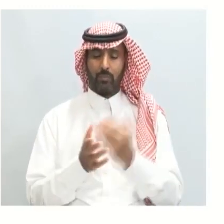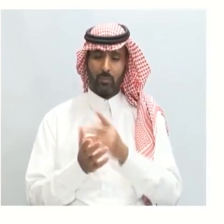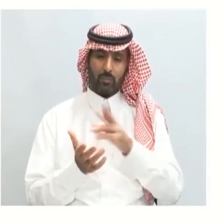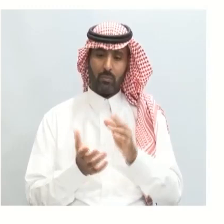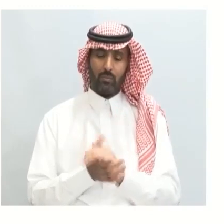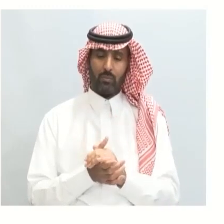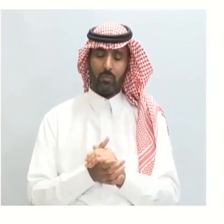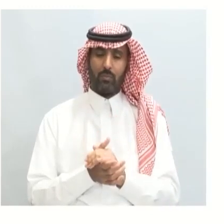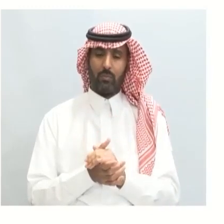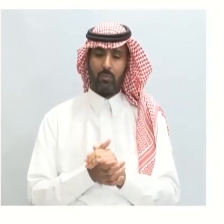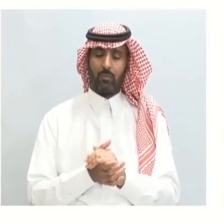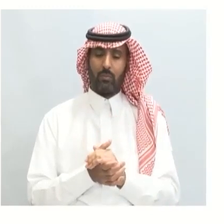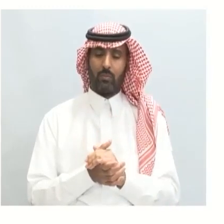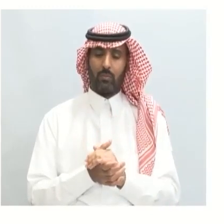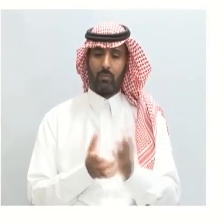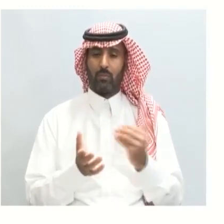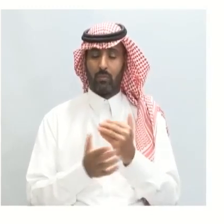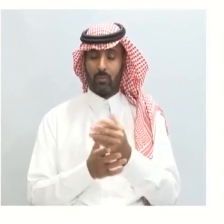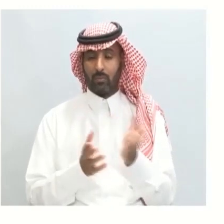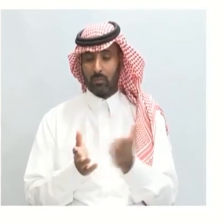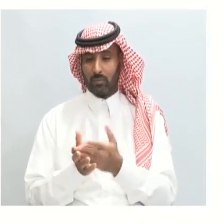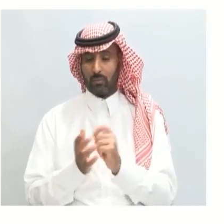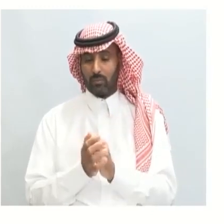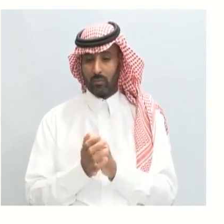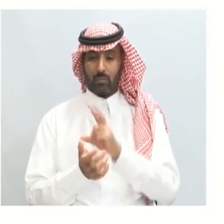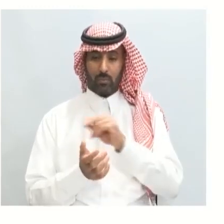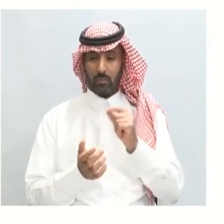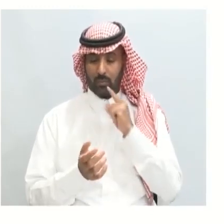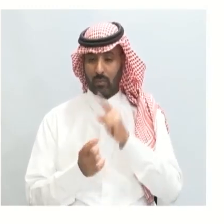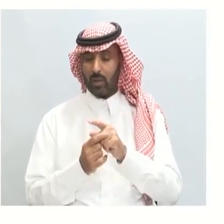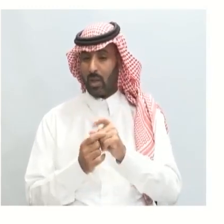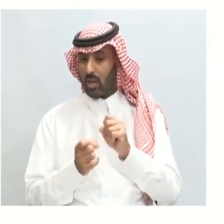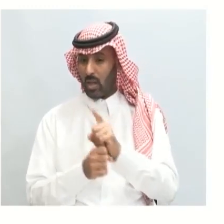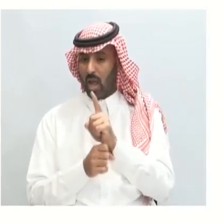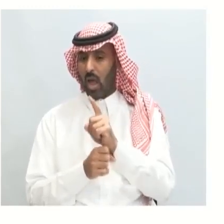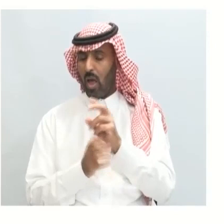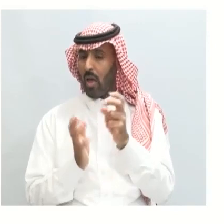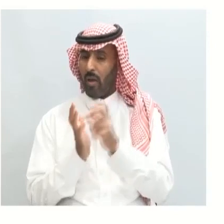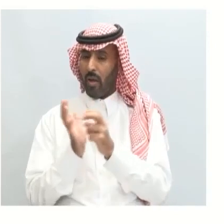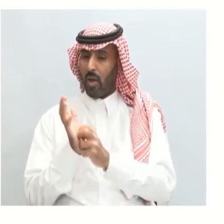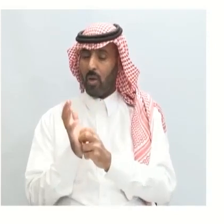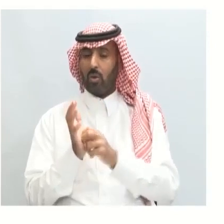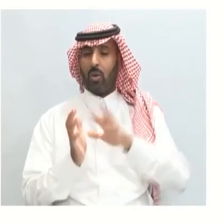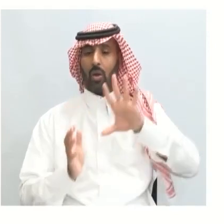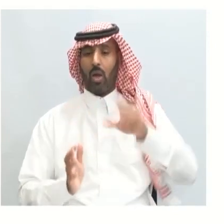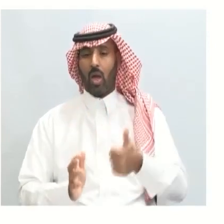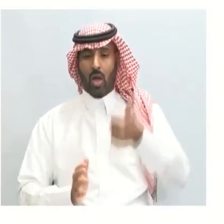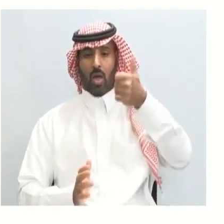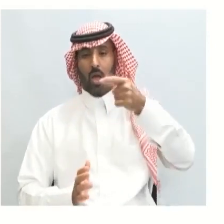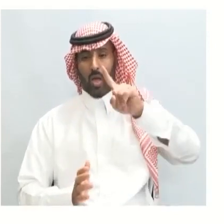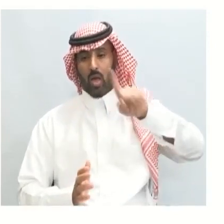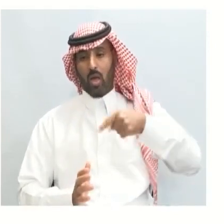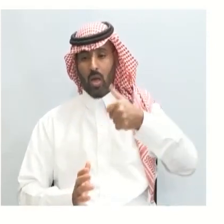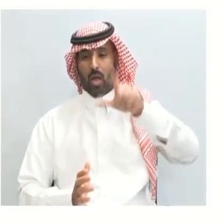بين الاثنين اذا الان ننتقل بنفس الطريقه لقانون الول ننتقل لتعريف قانون شرط تعريفه حجم كميه